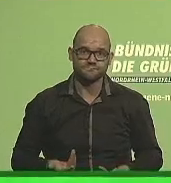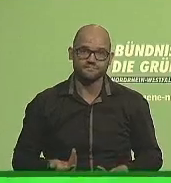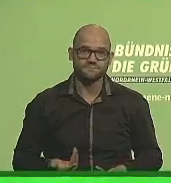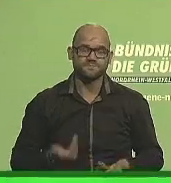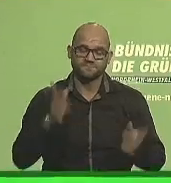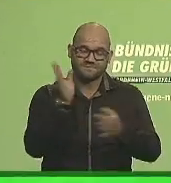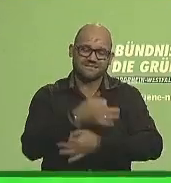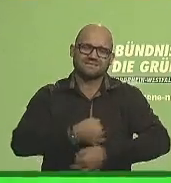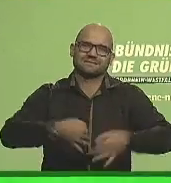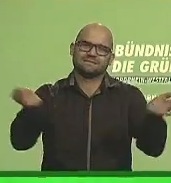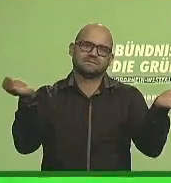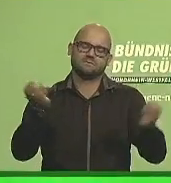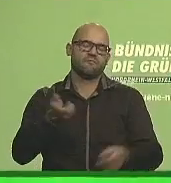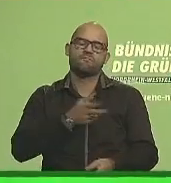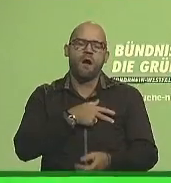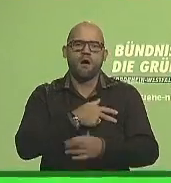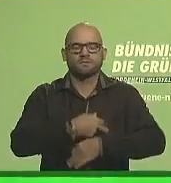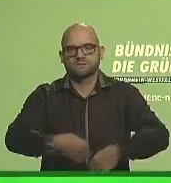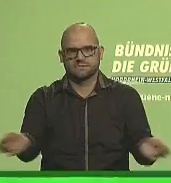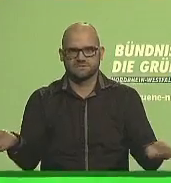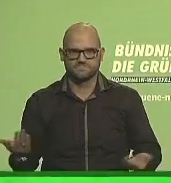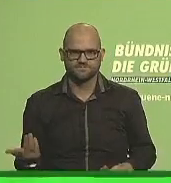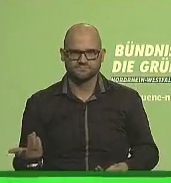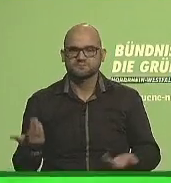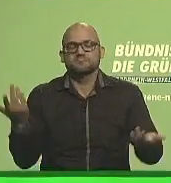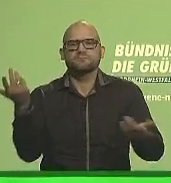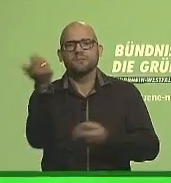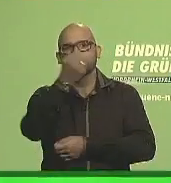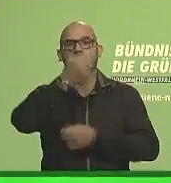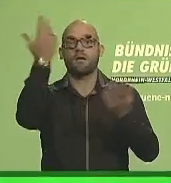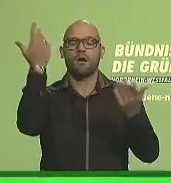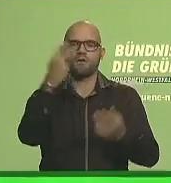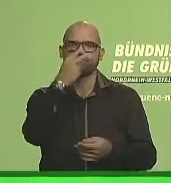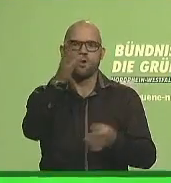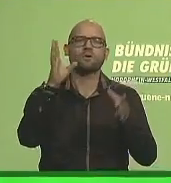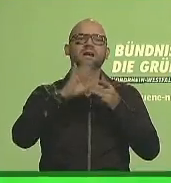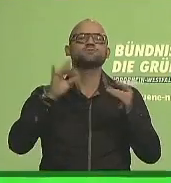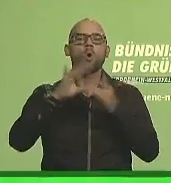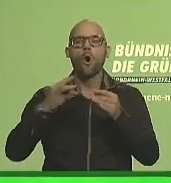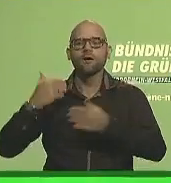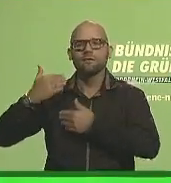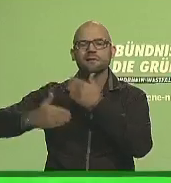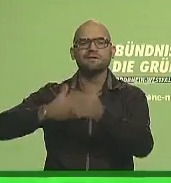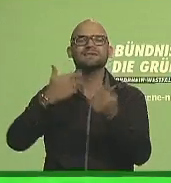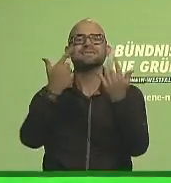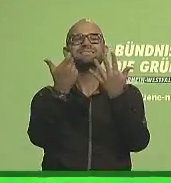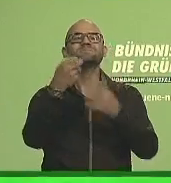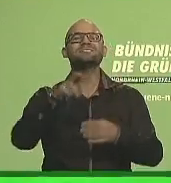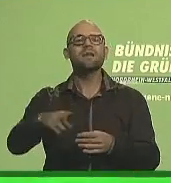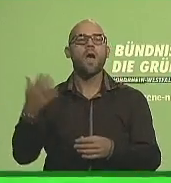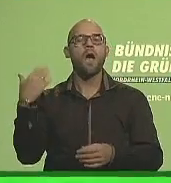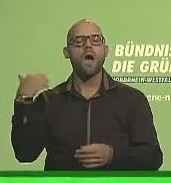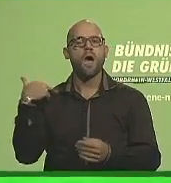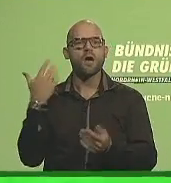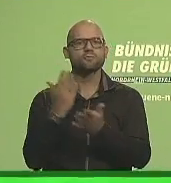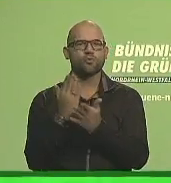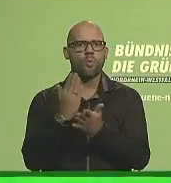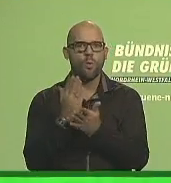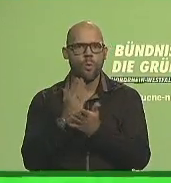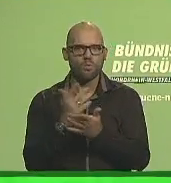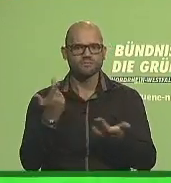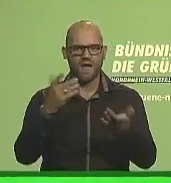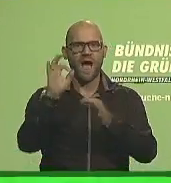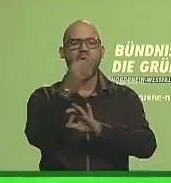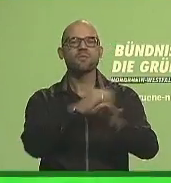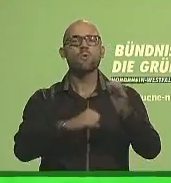und eigentlich ist es auch logisch, wenn man sich die Geschichte anguckt. Wir haben schon in den 70er Jahren gegen die Atomkraft mobil gemacht